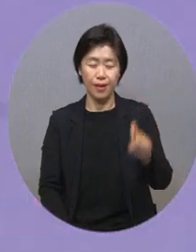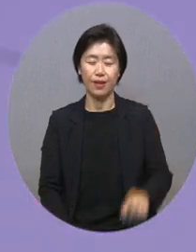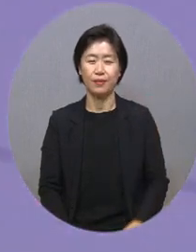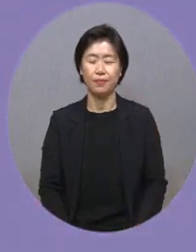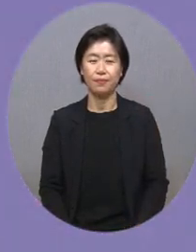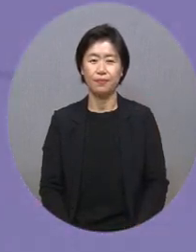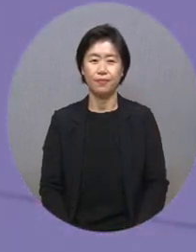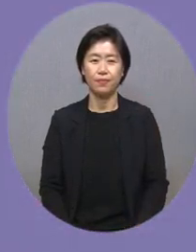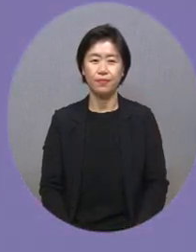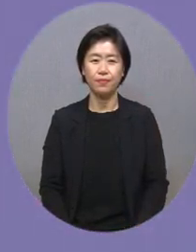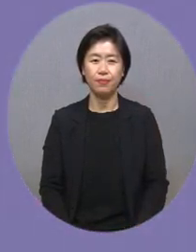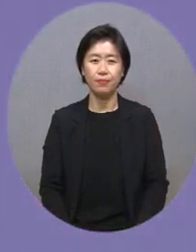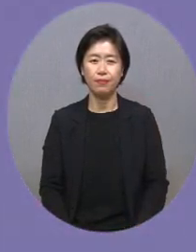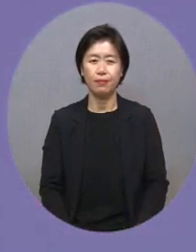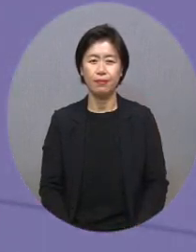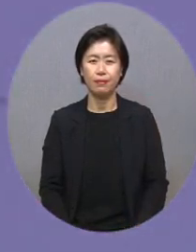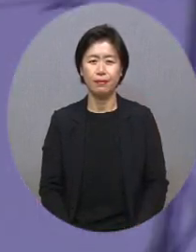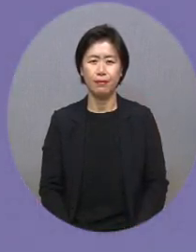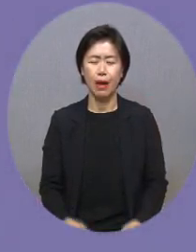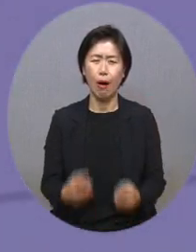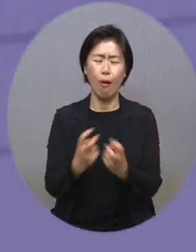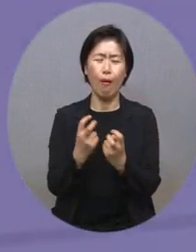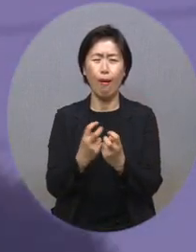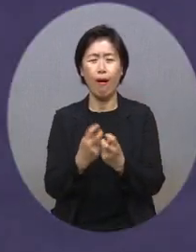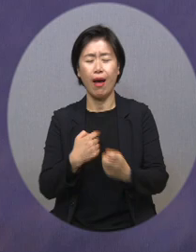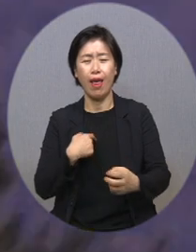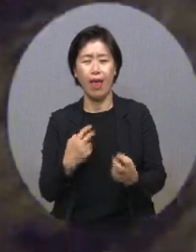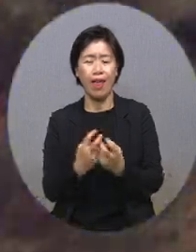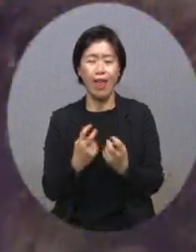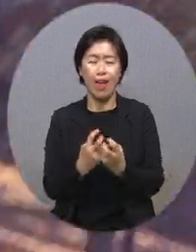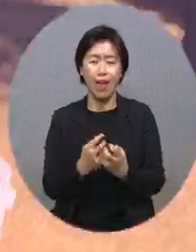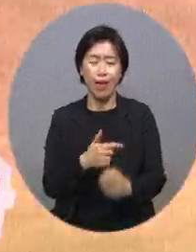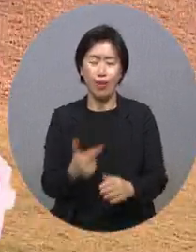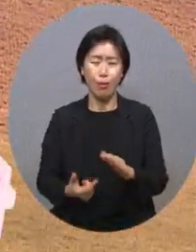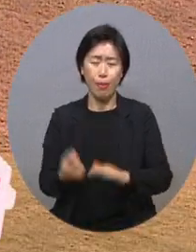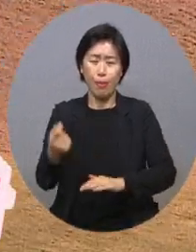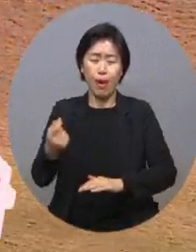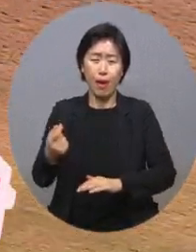와. 어떡해. 잠깐만. 너무 빨리 했어.